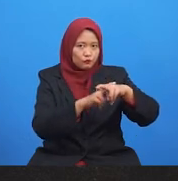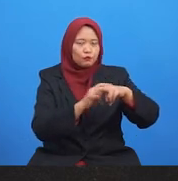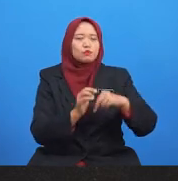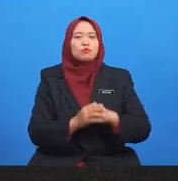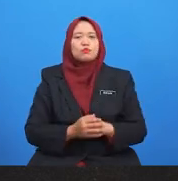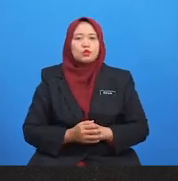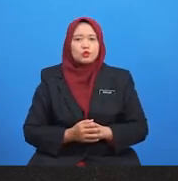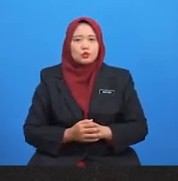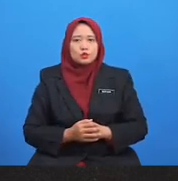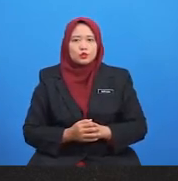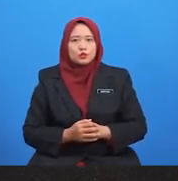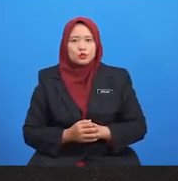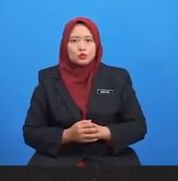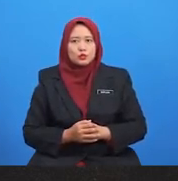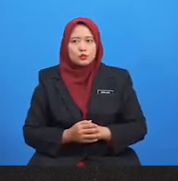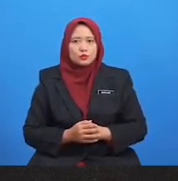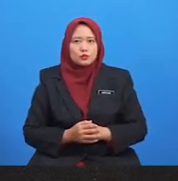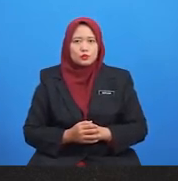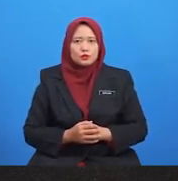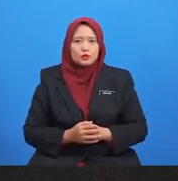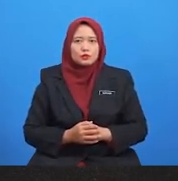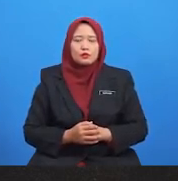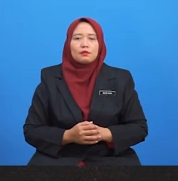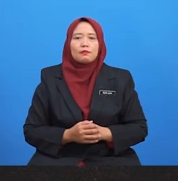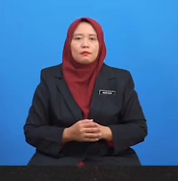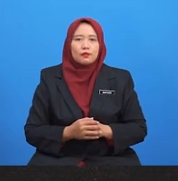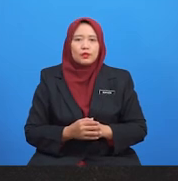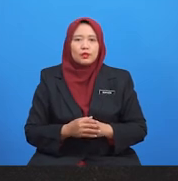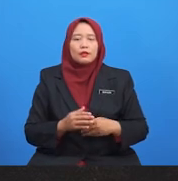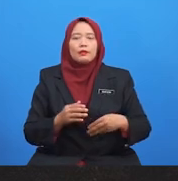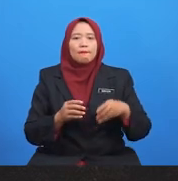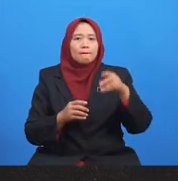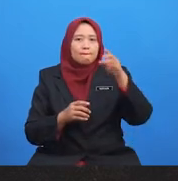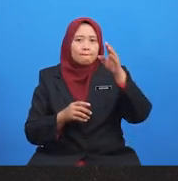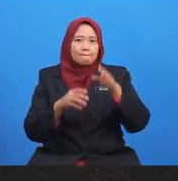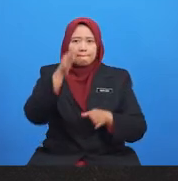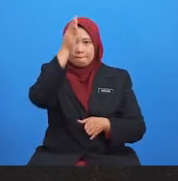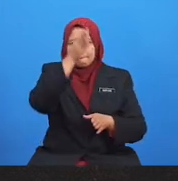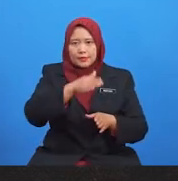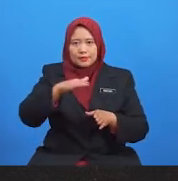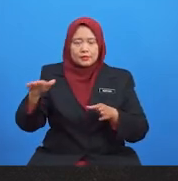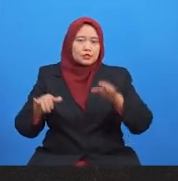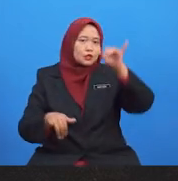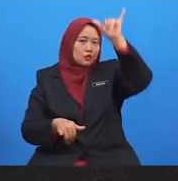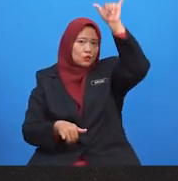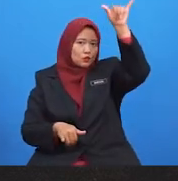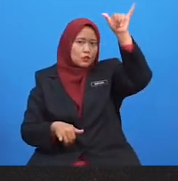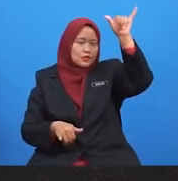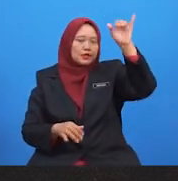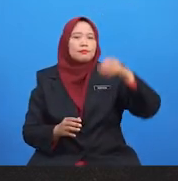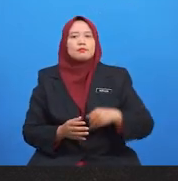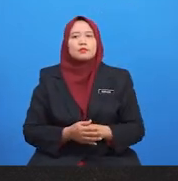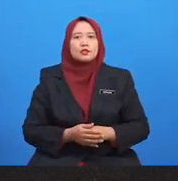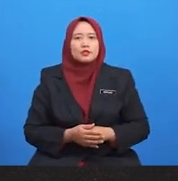Bagi paksi Y, kita perlu menjalankan kamiran terhadap Y. Maka, semua persamaan kita